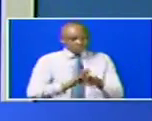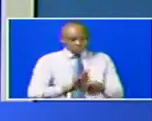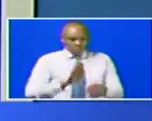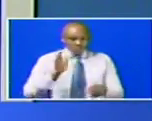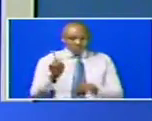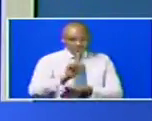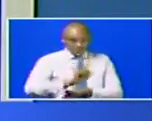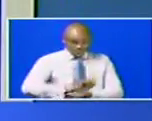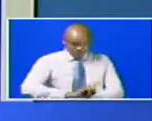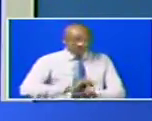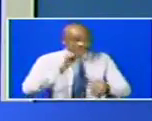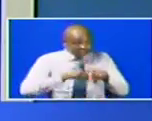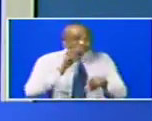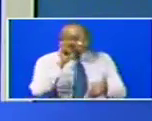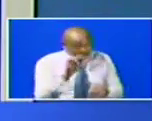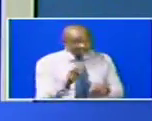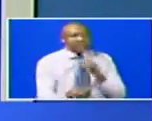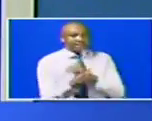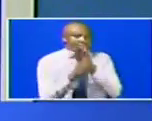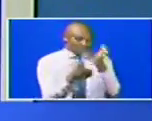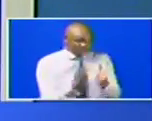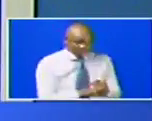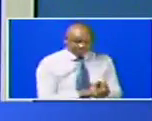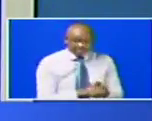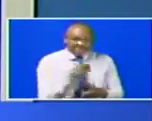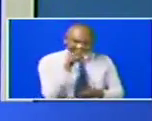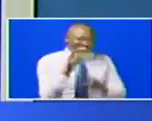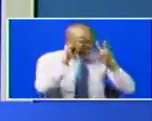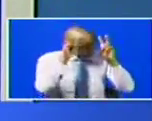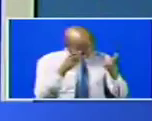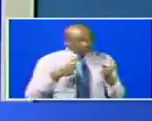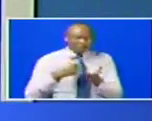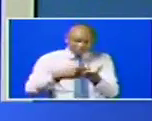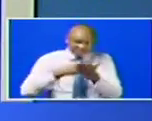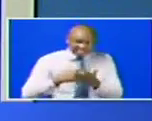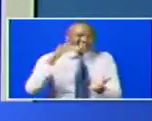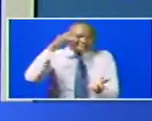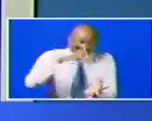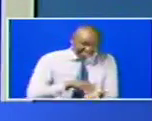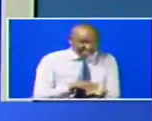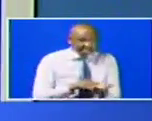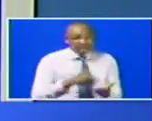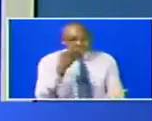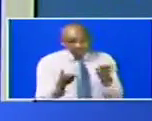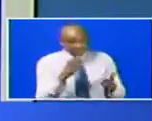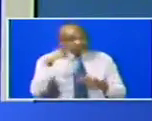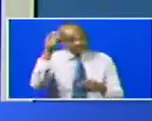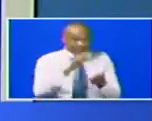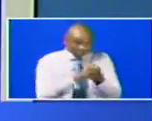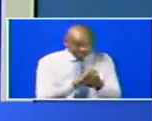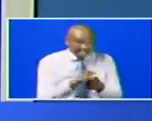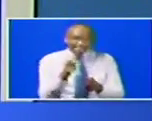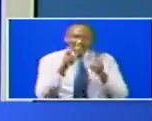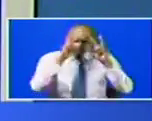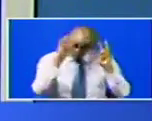nyaga mafuta wakati ambapo unashuhudia mambo kama haya. Ni mada ambayo nataka tuijadili tena hata zaidi ikiwezekana juma lijalo, kwa sababu ni mada ambayo